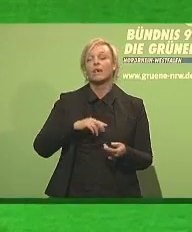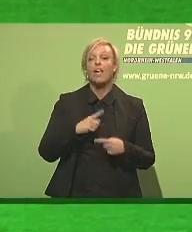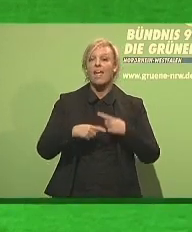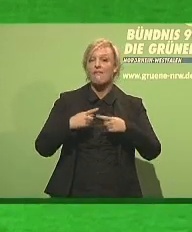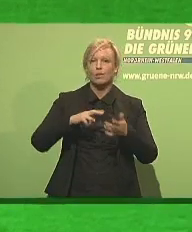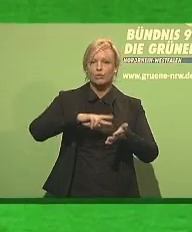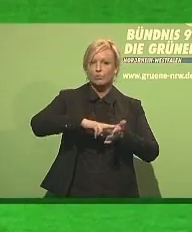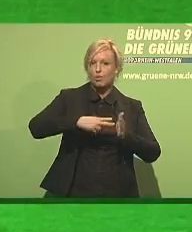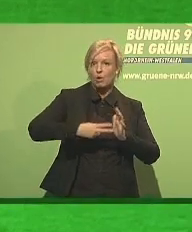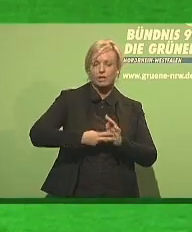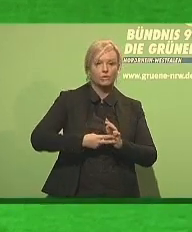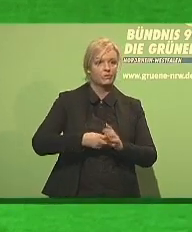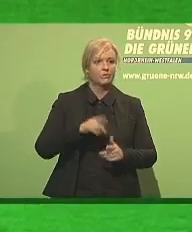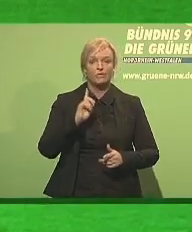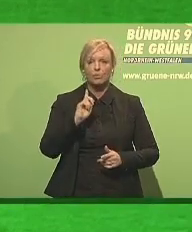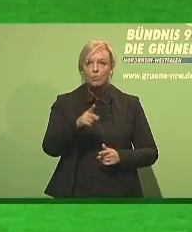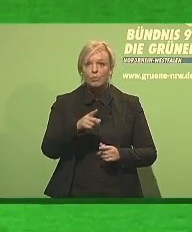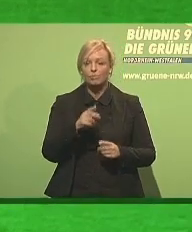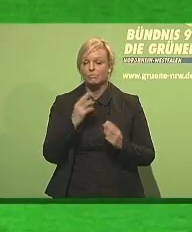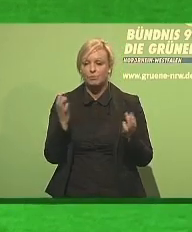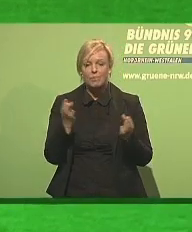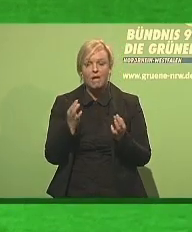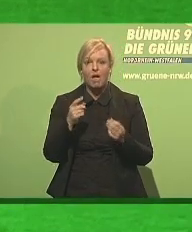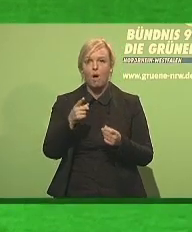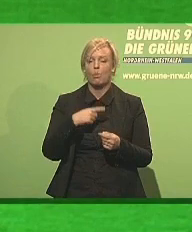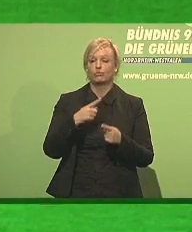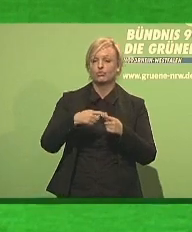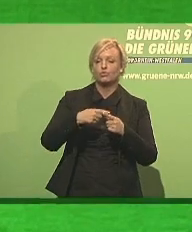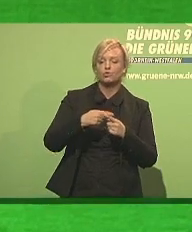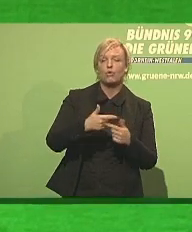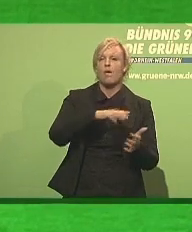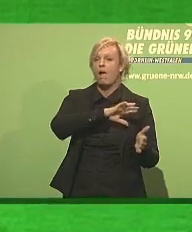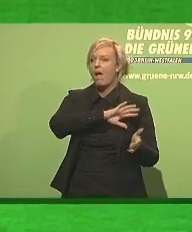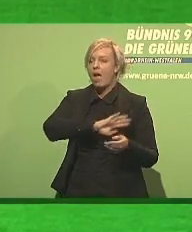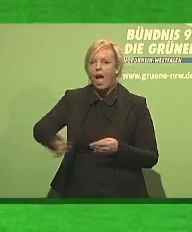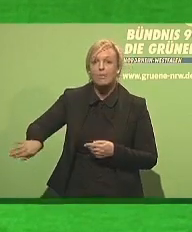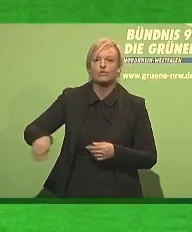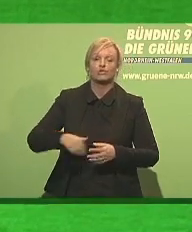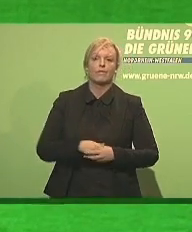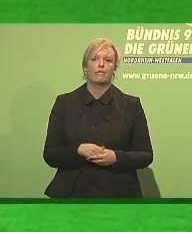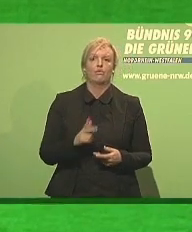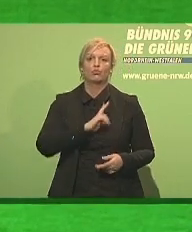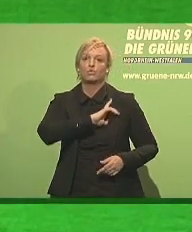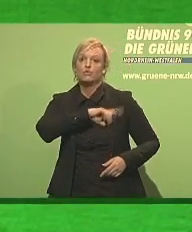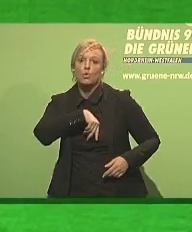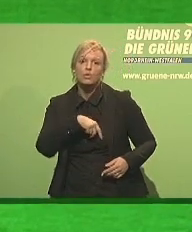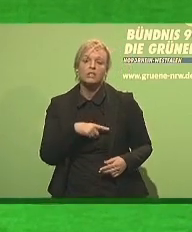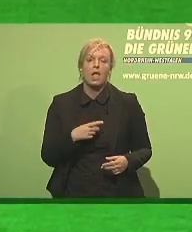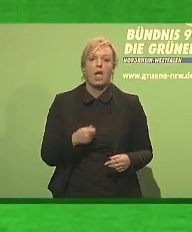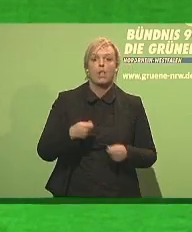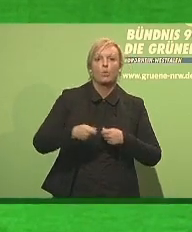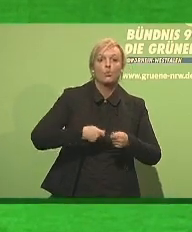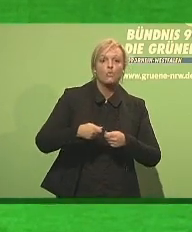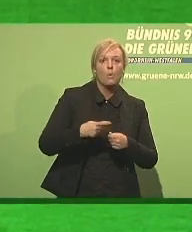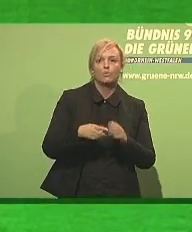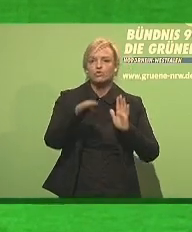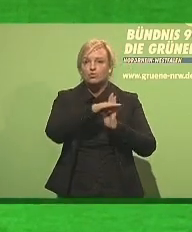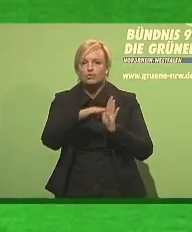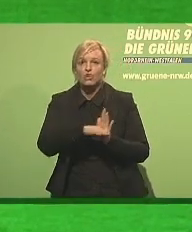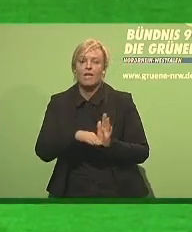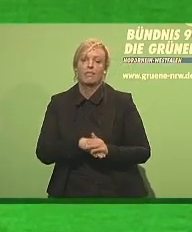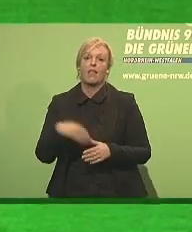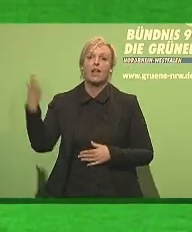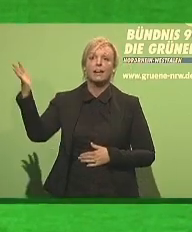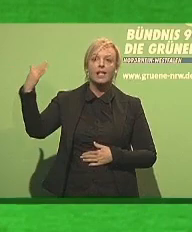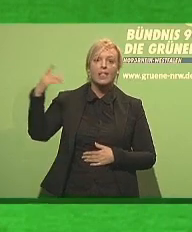Entwicklungspolitik muss Partei ergreifen für die Abschaffung der Steueroasen, für soziale, ökologische Standards, für ein Klima